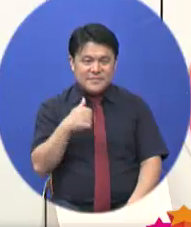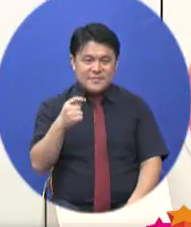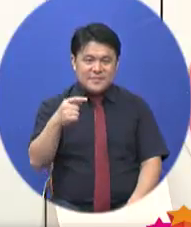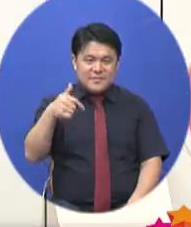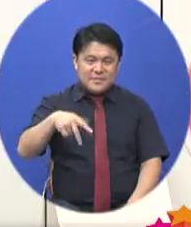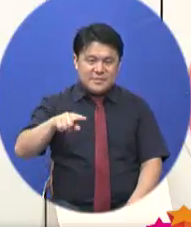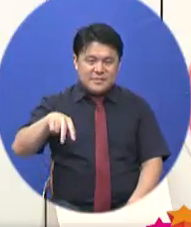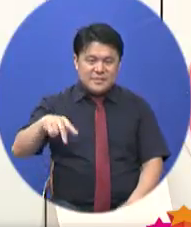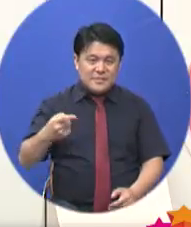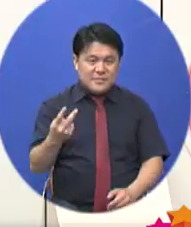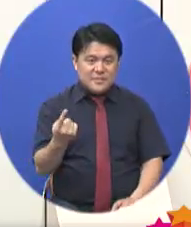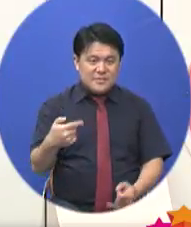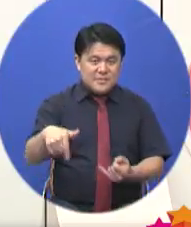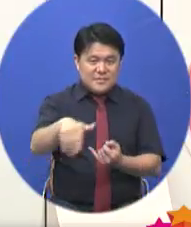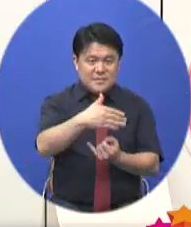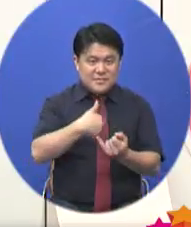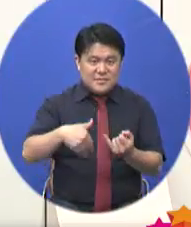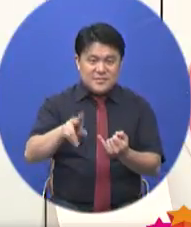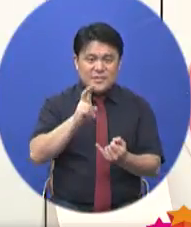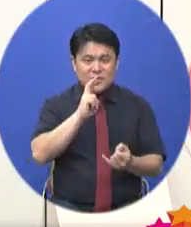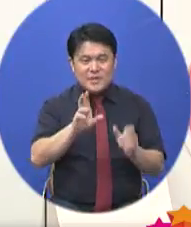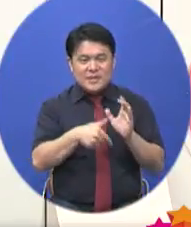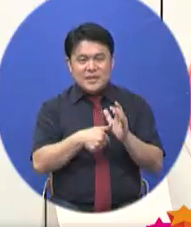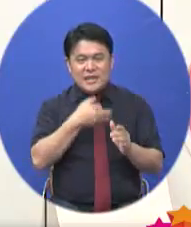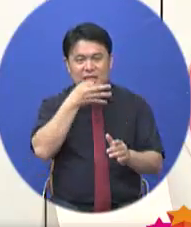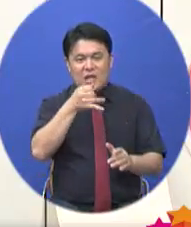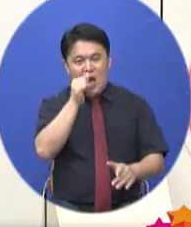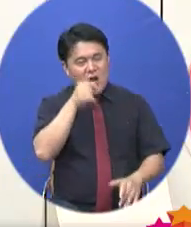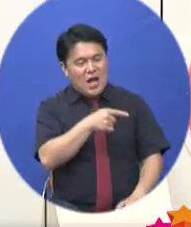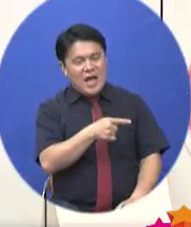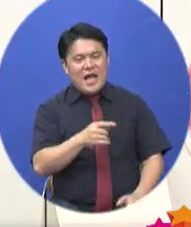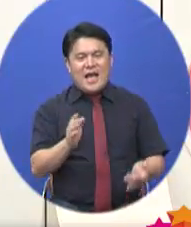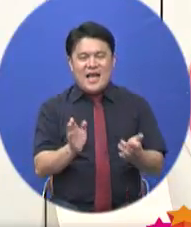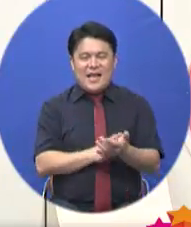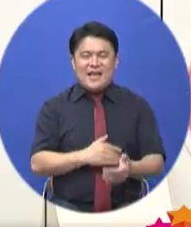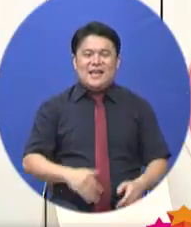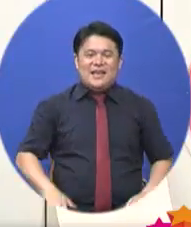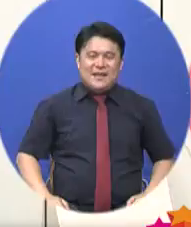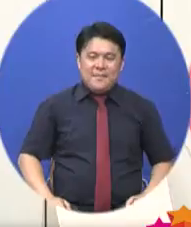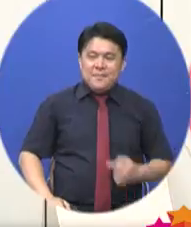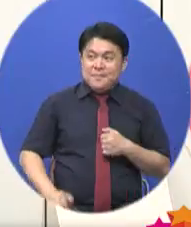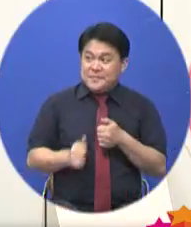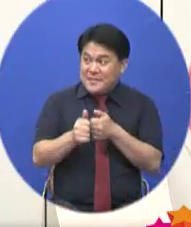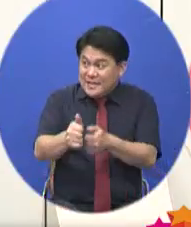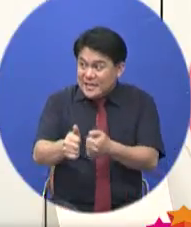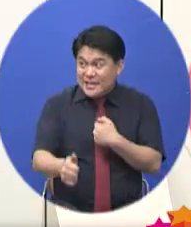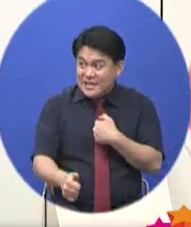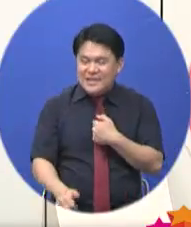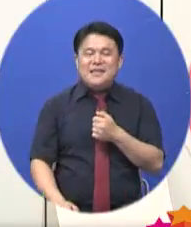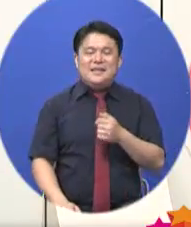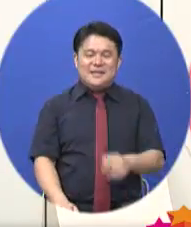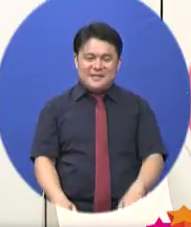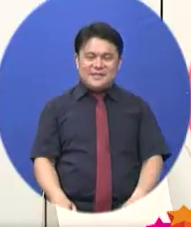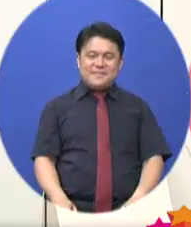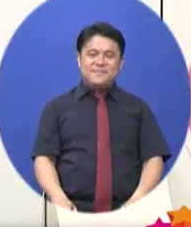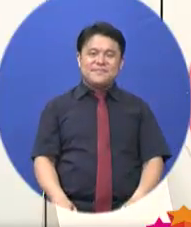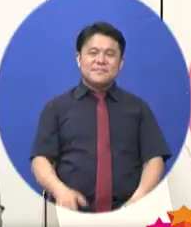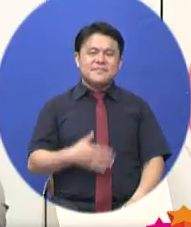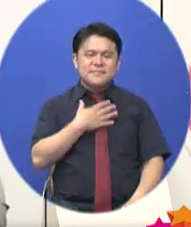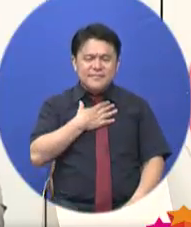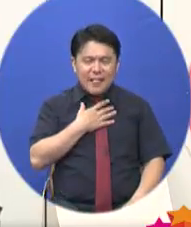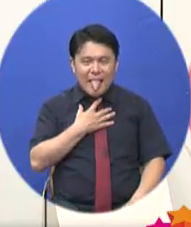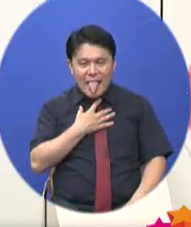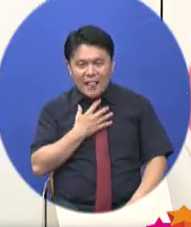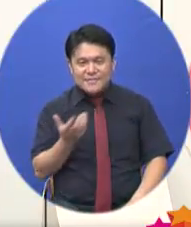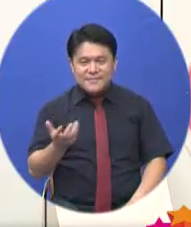흑산도 아가씨 거기에서 기침 나오신 거예요. 아, 예, 예. 따라 부르다가. 네. 예. 아이고